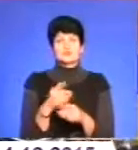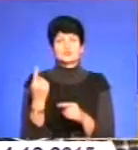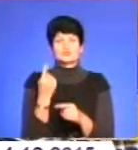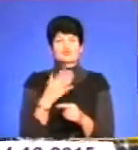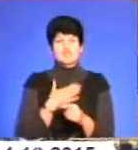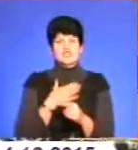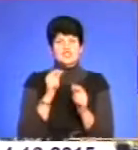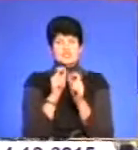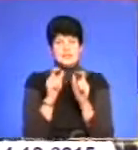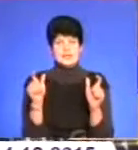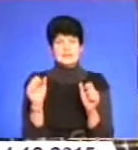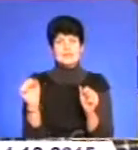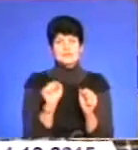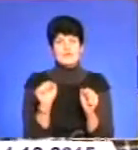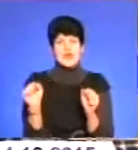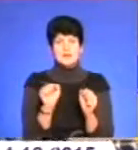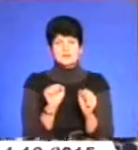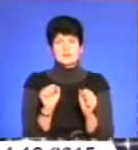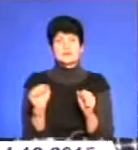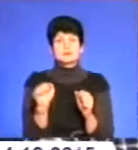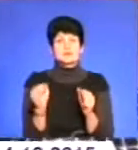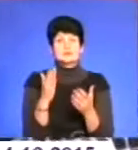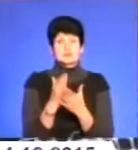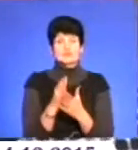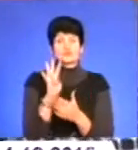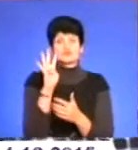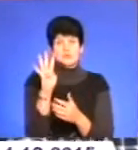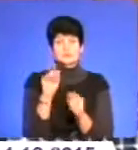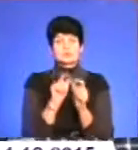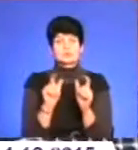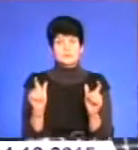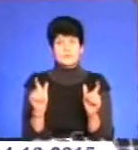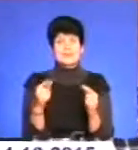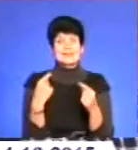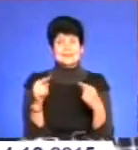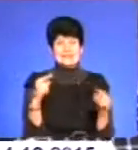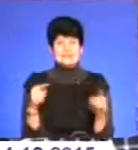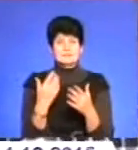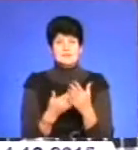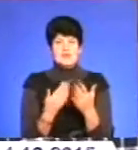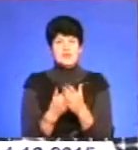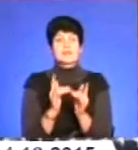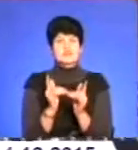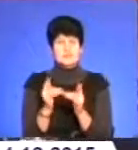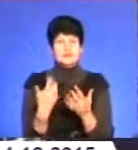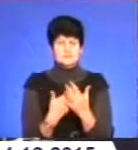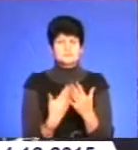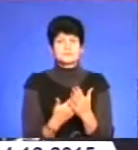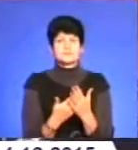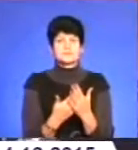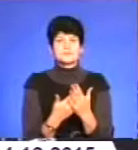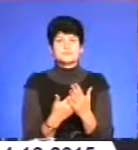шкіл Теребовлянщини, тому що на Теребовлянщині є 4 заклади іншого типу, але з інтернатного типу.